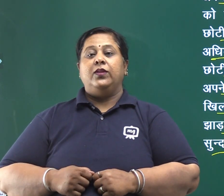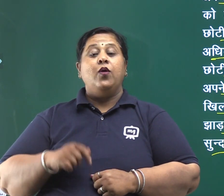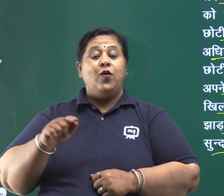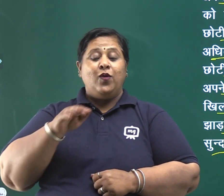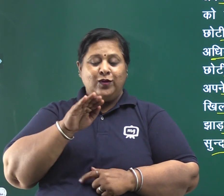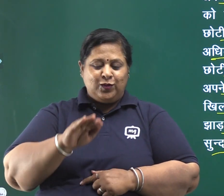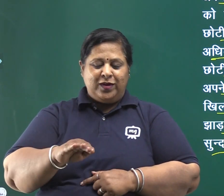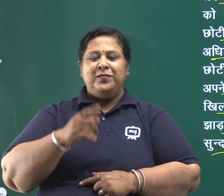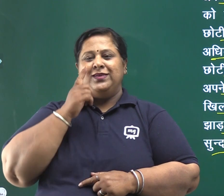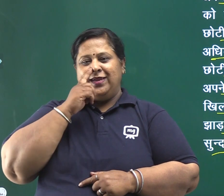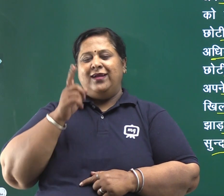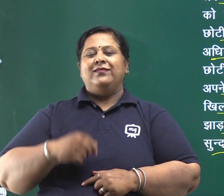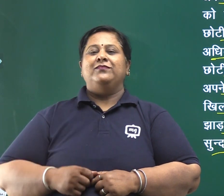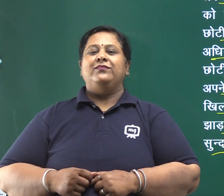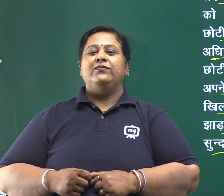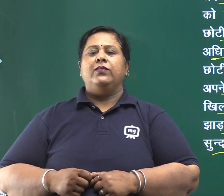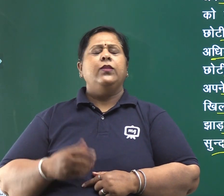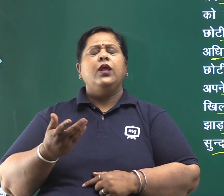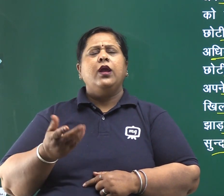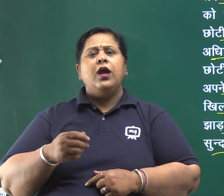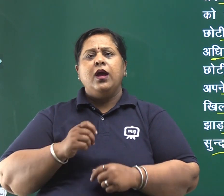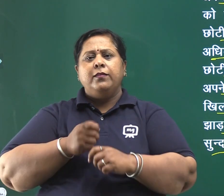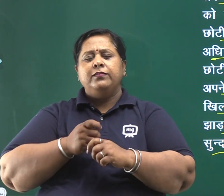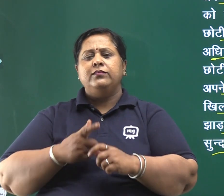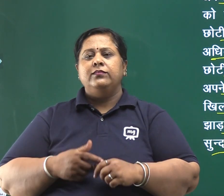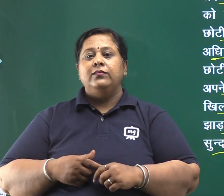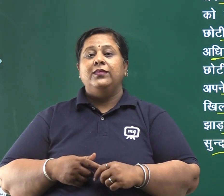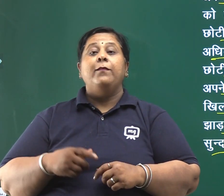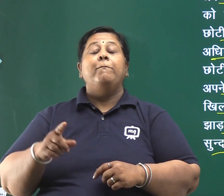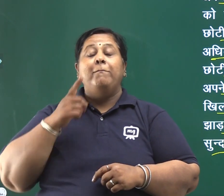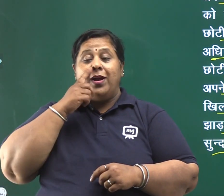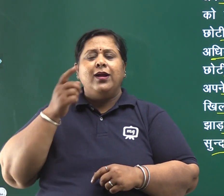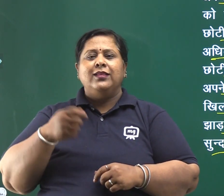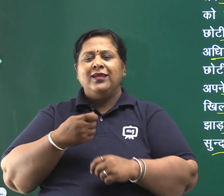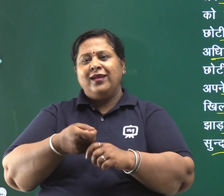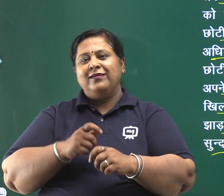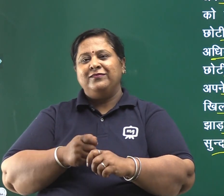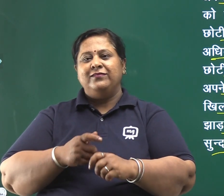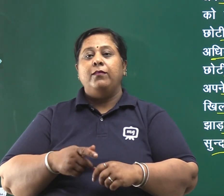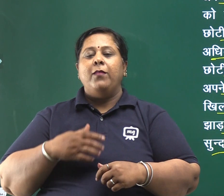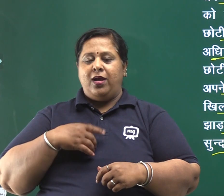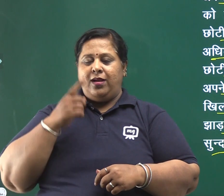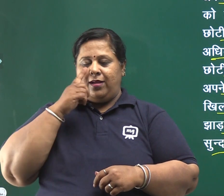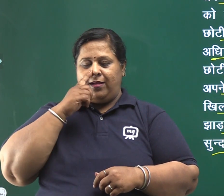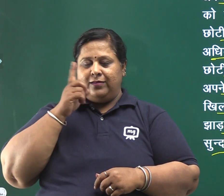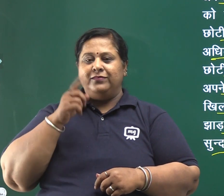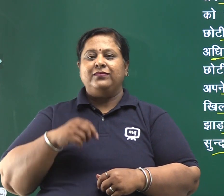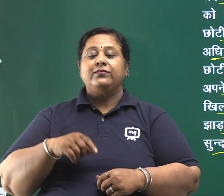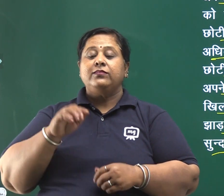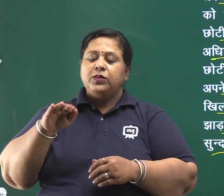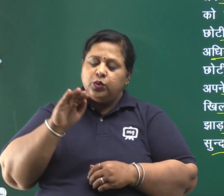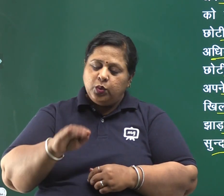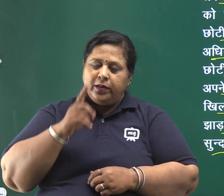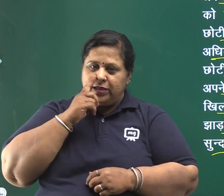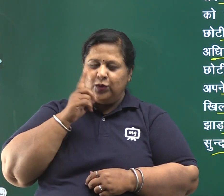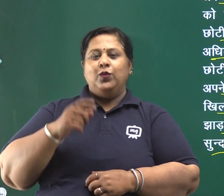और छोटी बच्ची का क्या क्या काम माँ करती है? माँ छोटी बच्ची